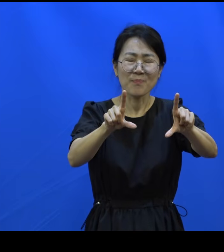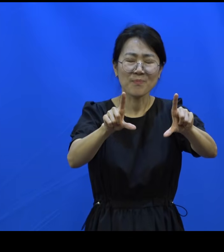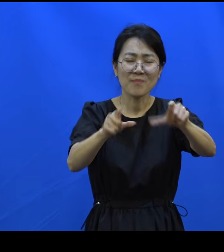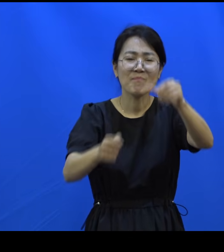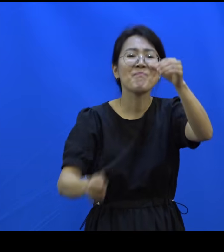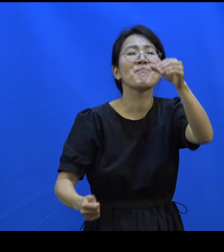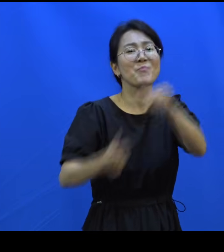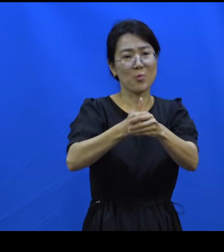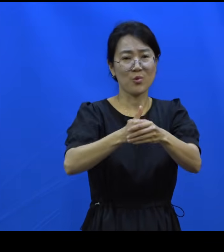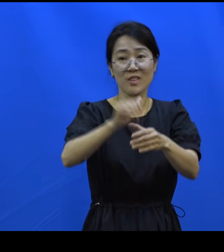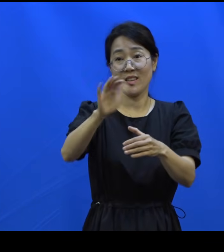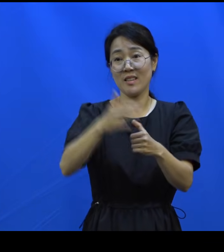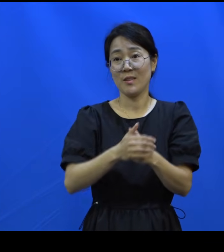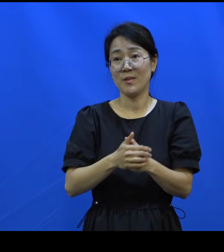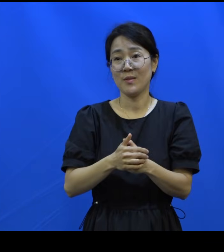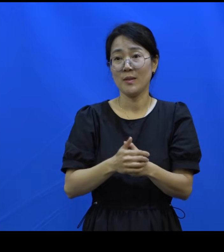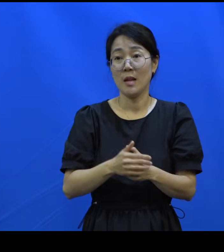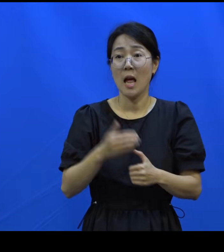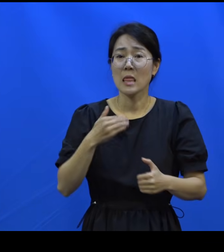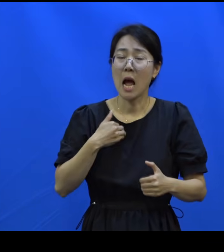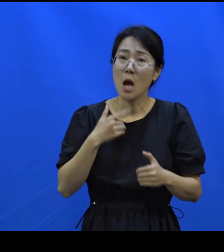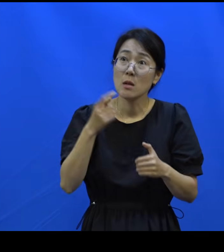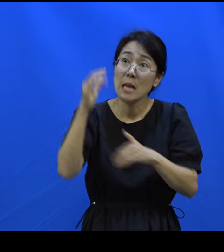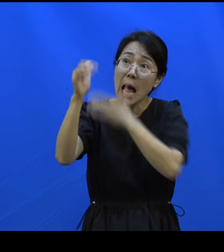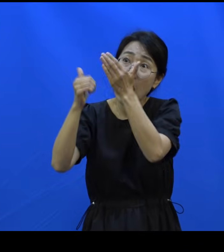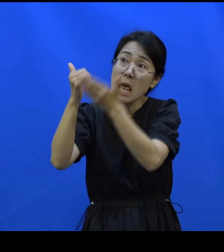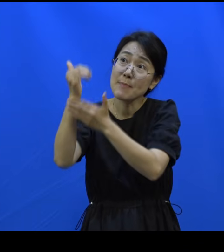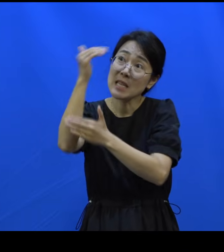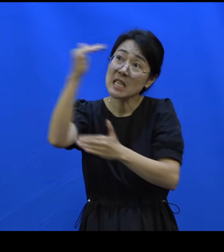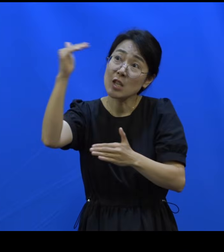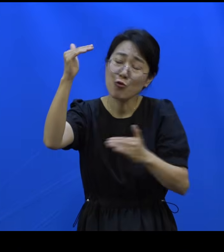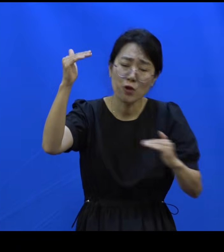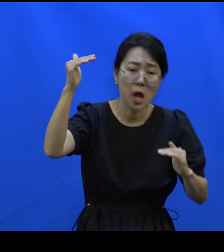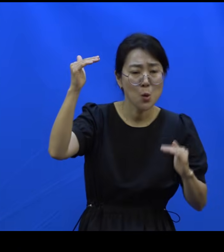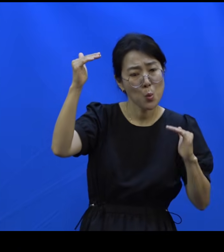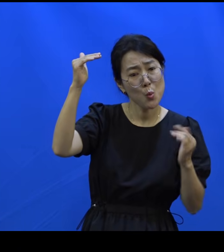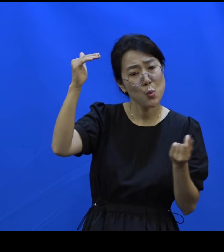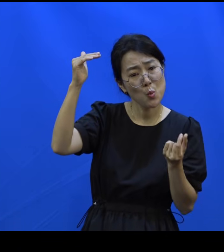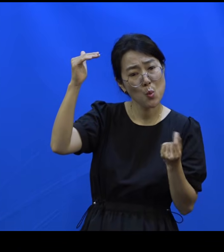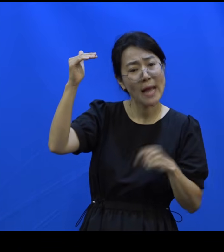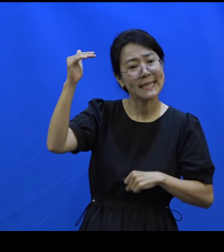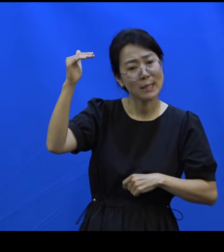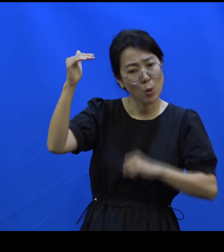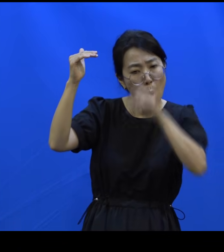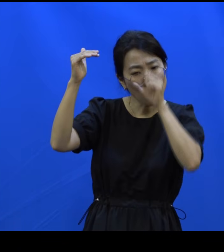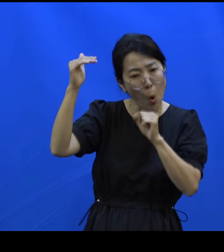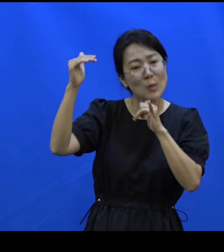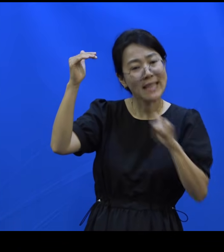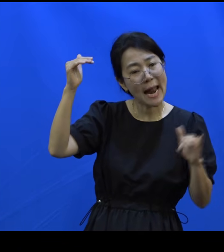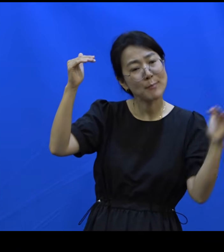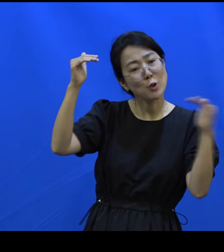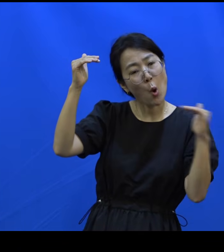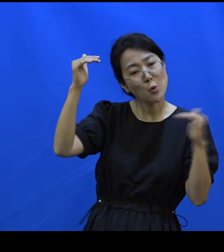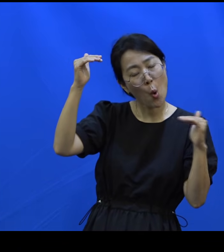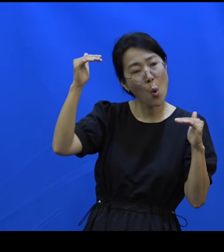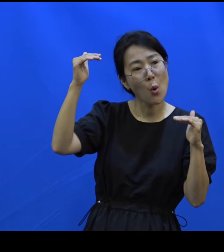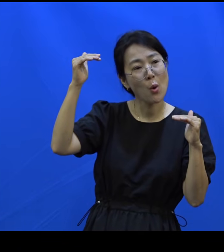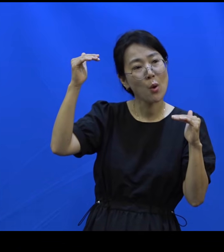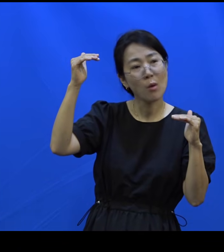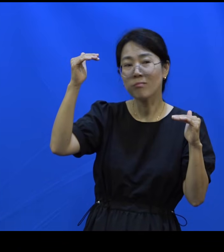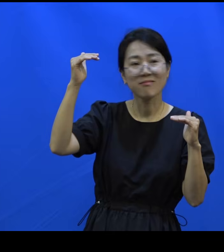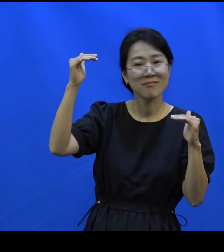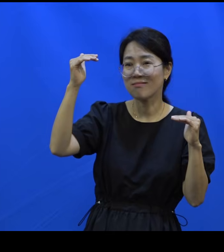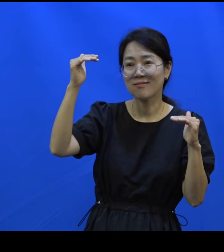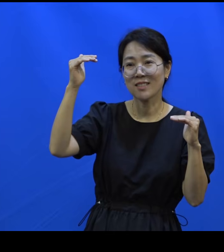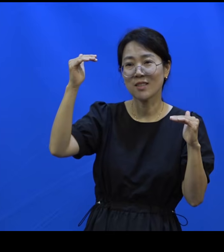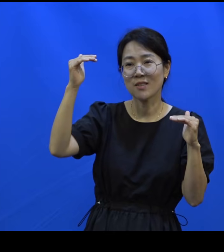자, 이 정도 삶이구나라고 생각했는데 그것을 훨씬 더 뛰어넘는 삶. 여러분, 앞에 일관대로 우리가 살아간다면